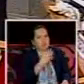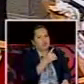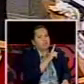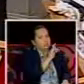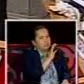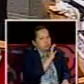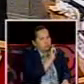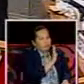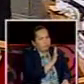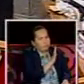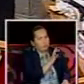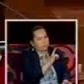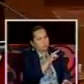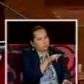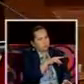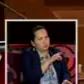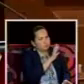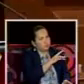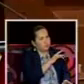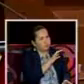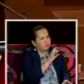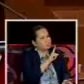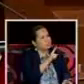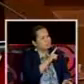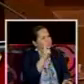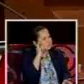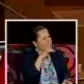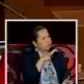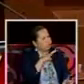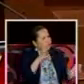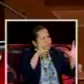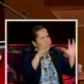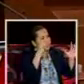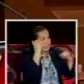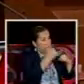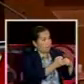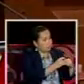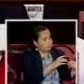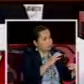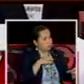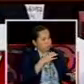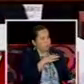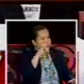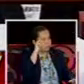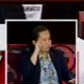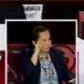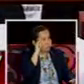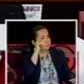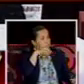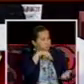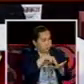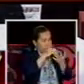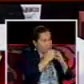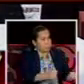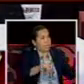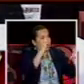conclusion ni Congressman Neil Tupas matapos po yung PowerPoint presentation niya? Hindi, sinabi niya